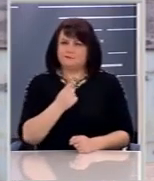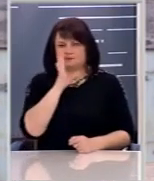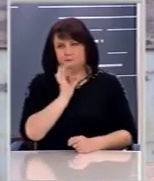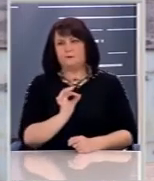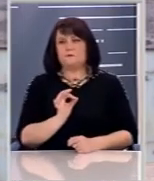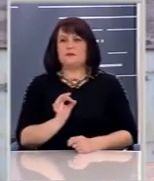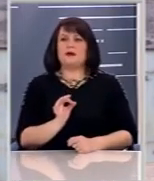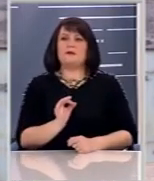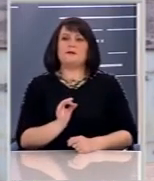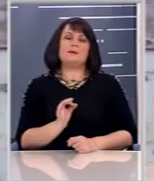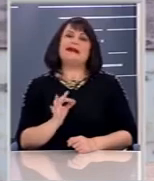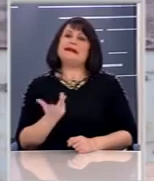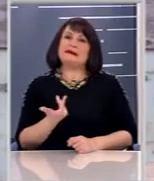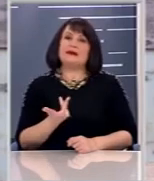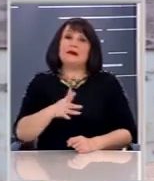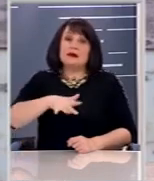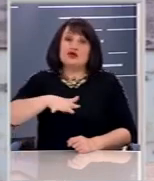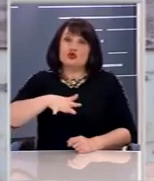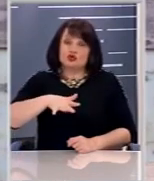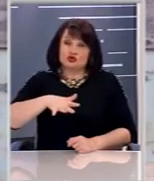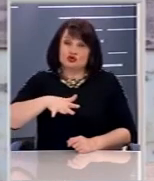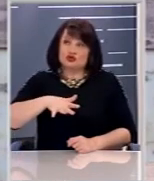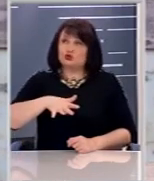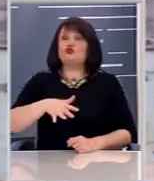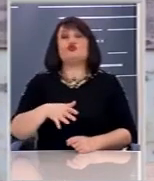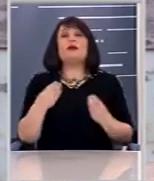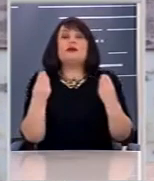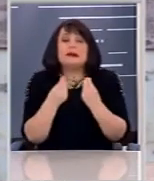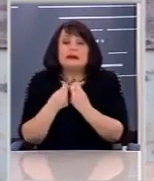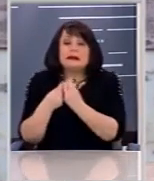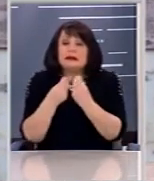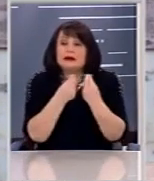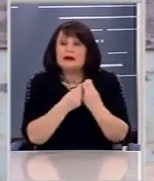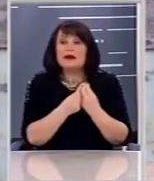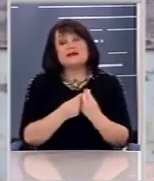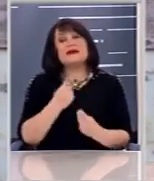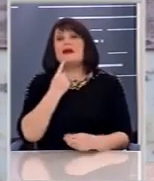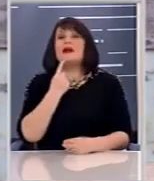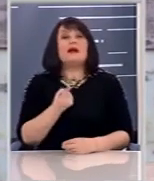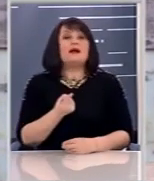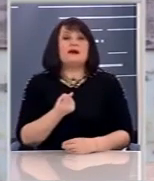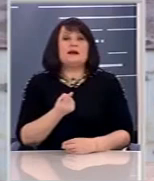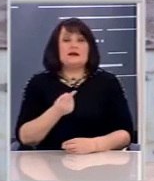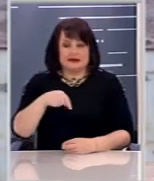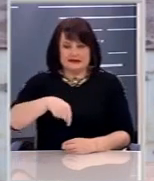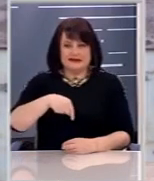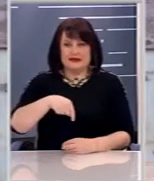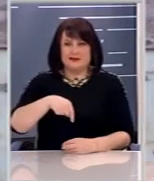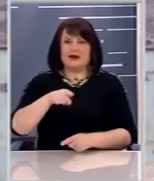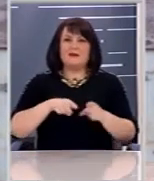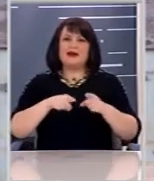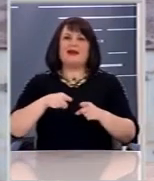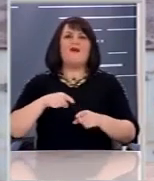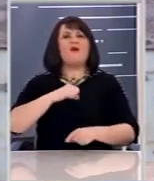πραγματικά ότι ίσως αυτό που μας ταιριάζει είναι αυτό που λένε για σήμερα κάποιες